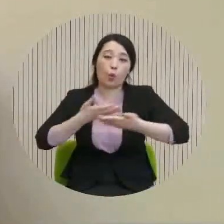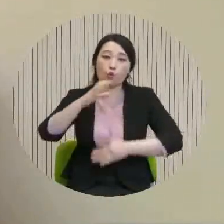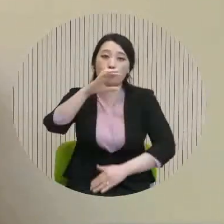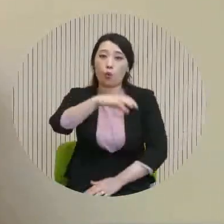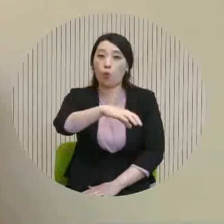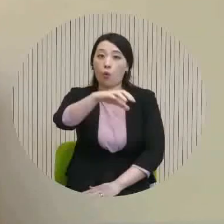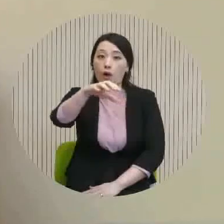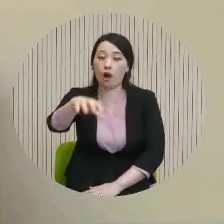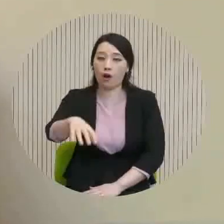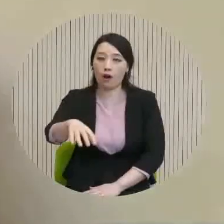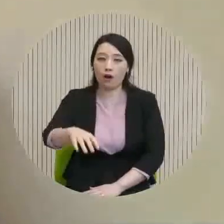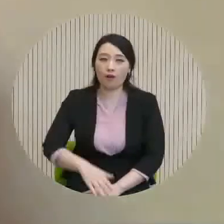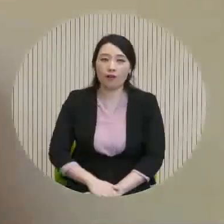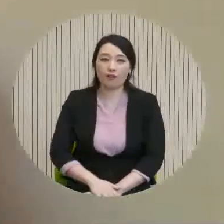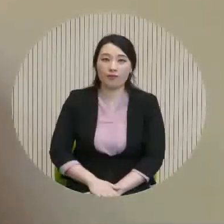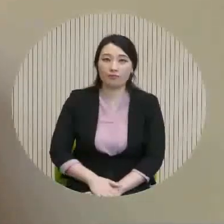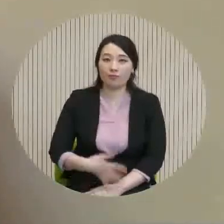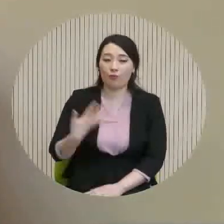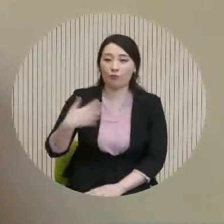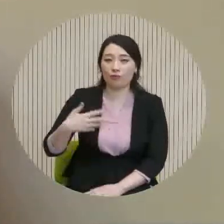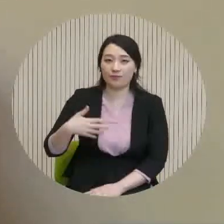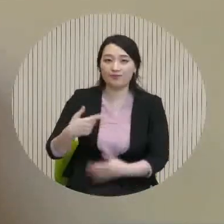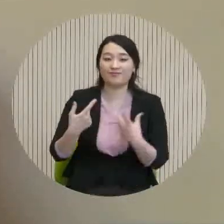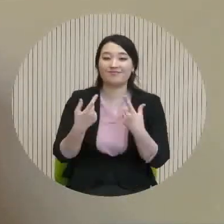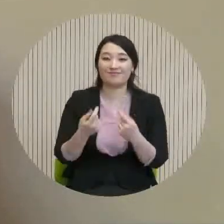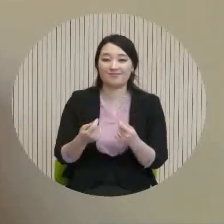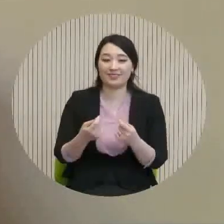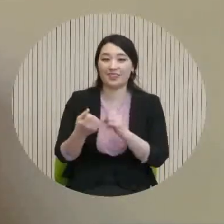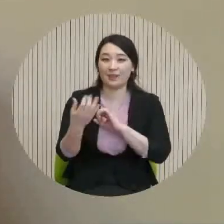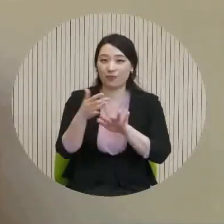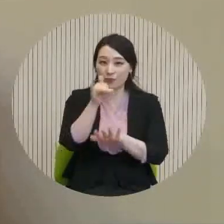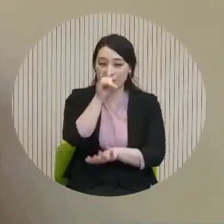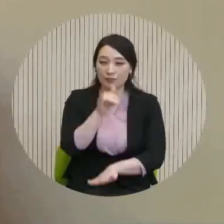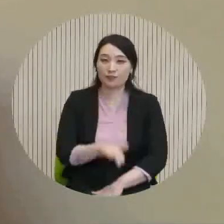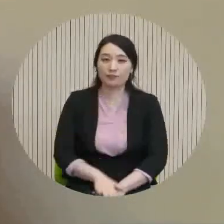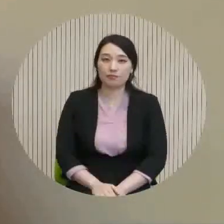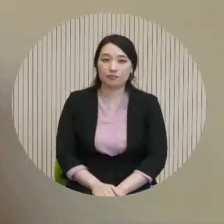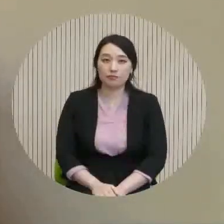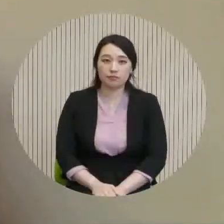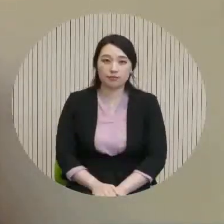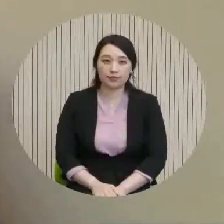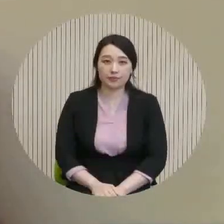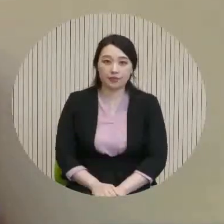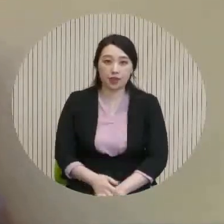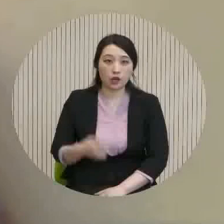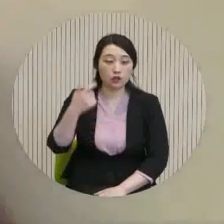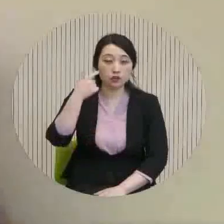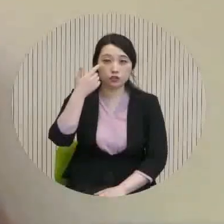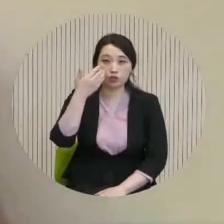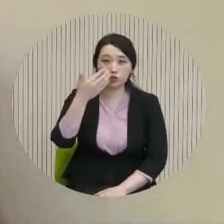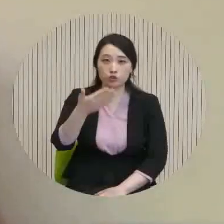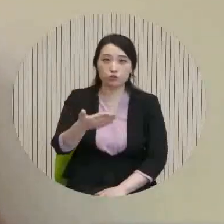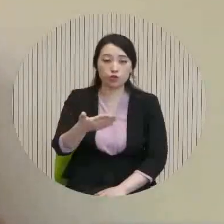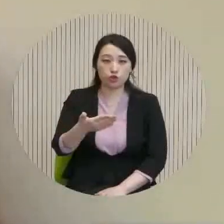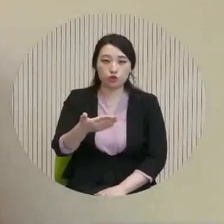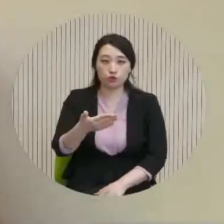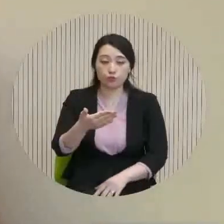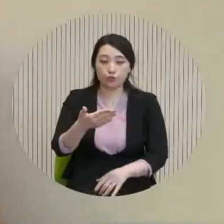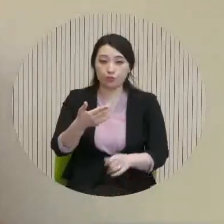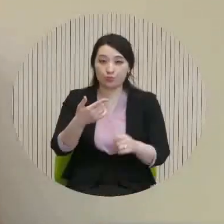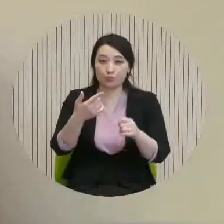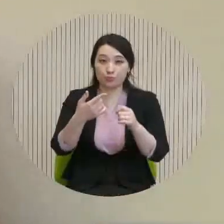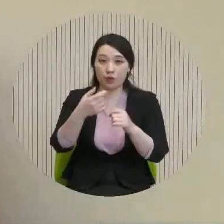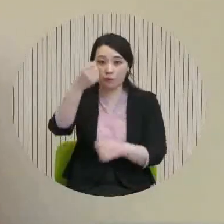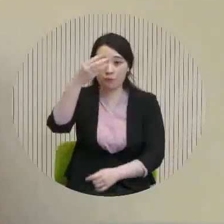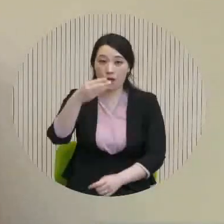이미지가 강했다라는 말씀도 주셨습니다. 질문이 올라온 것은 몇